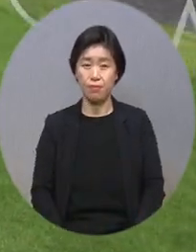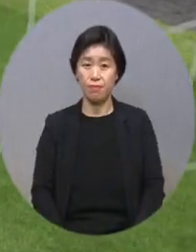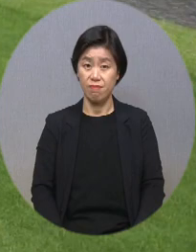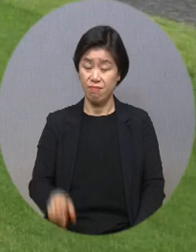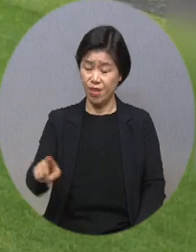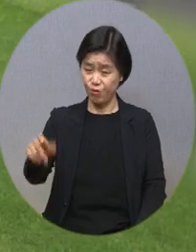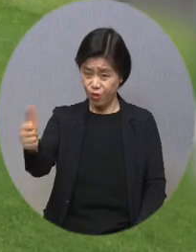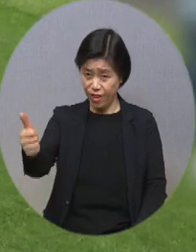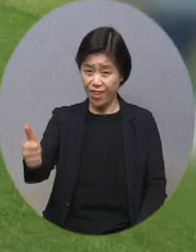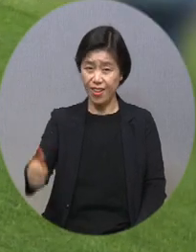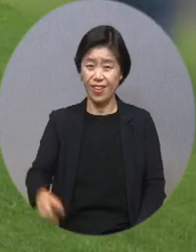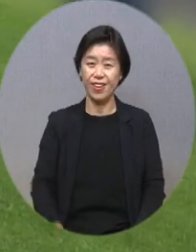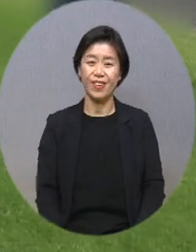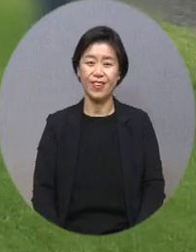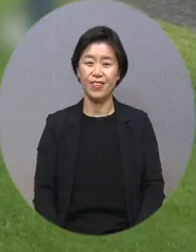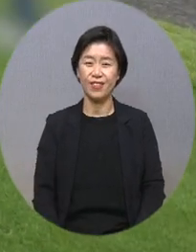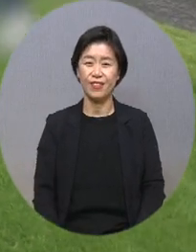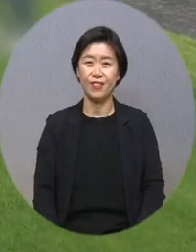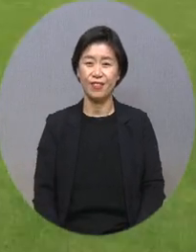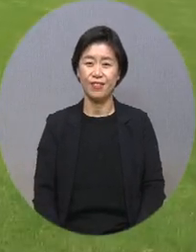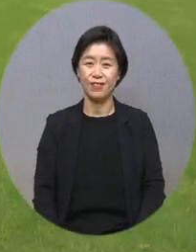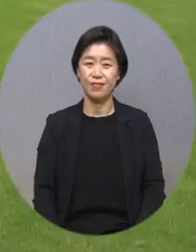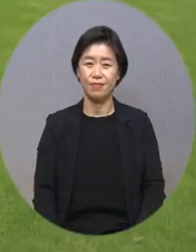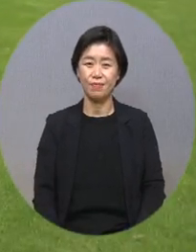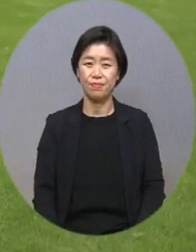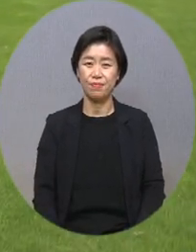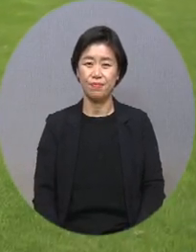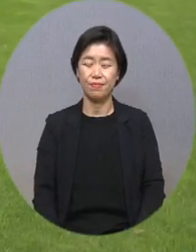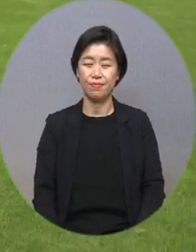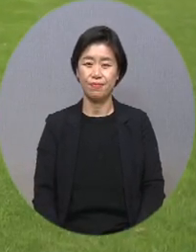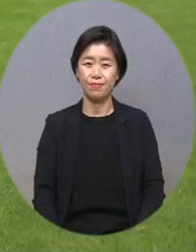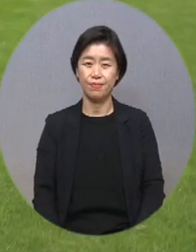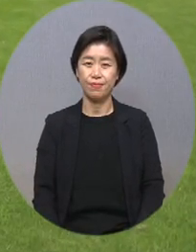죽었어! 이미 죽었다.